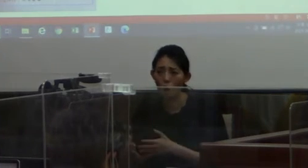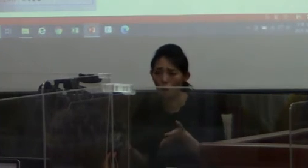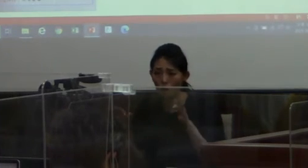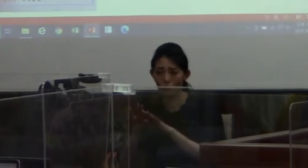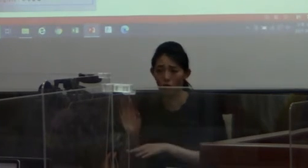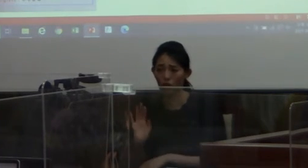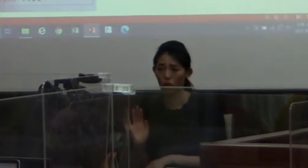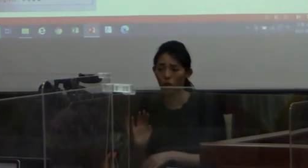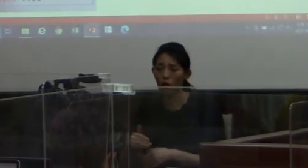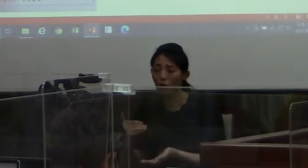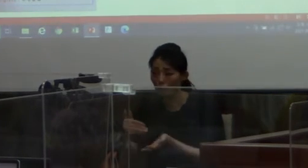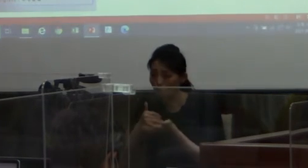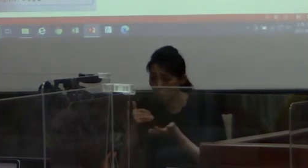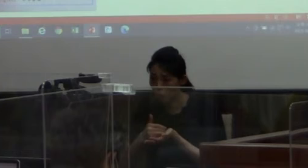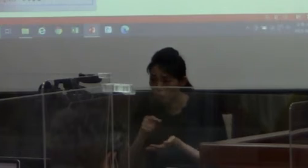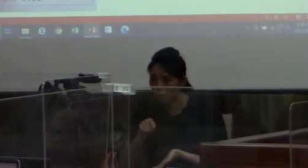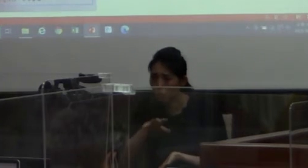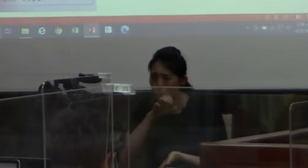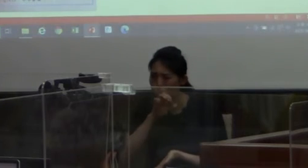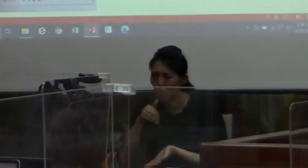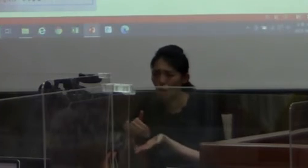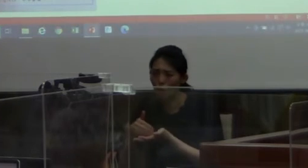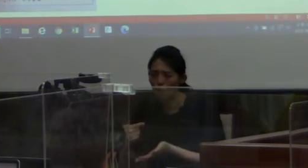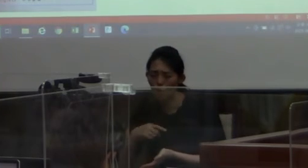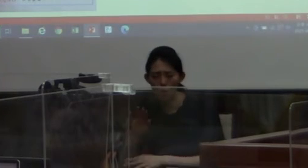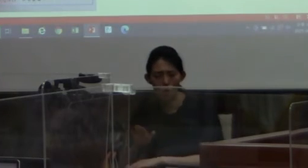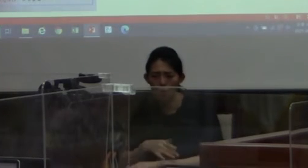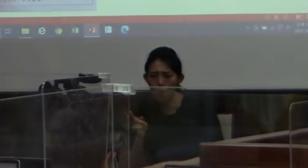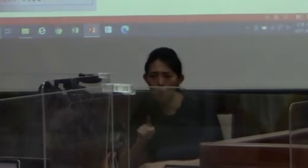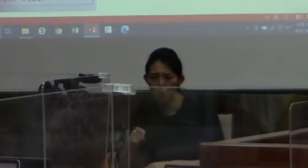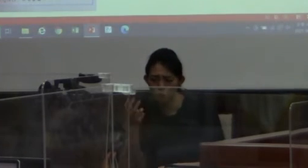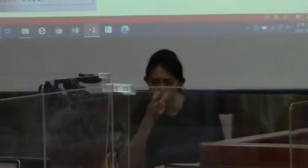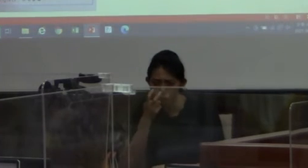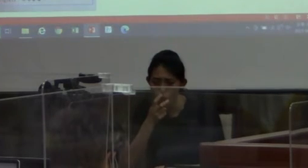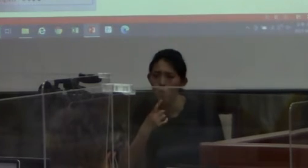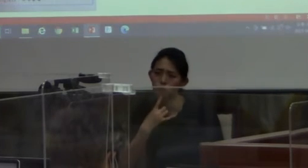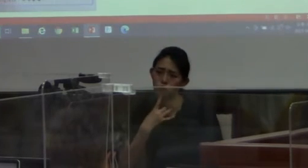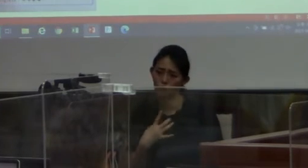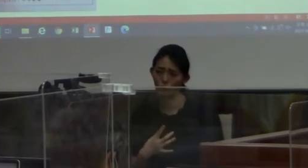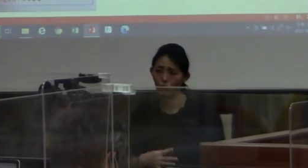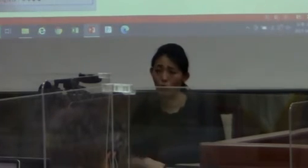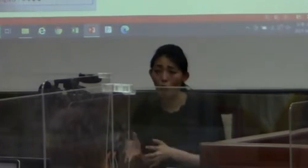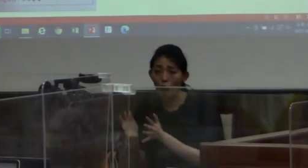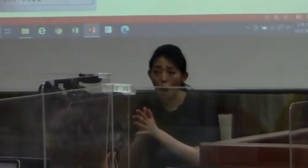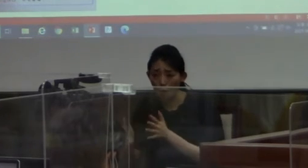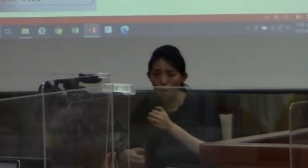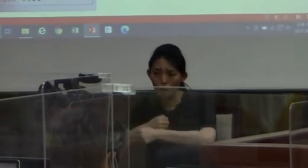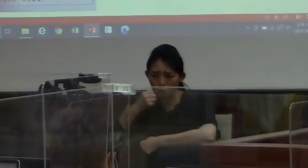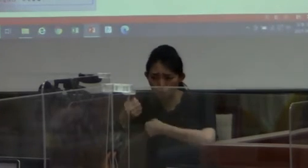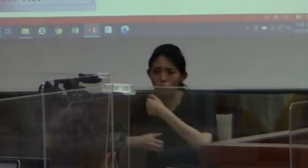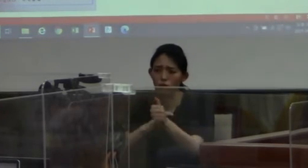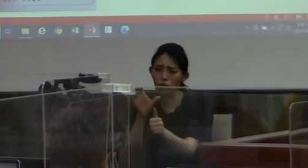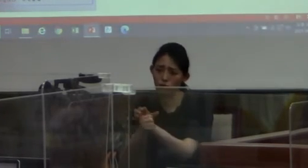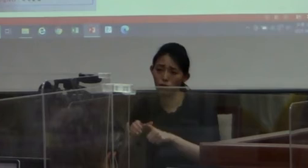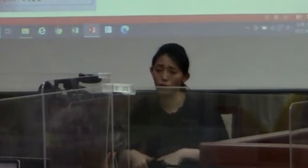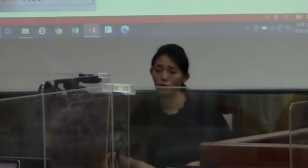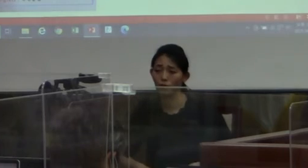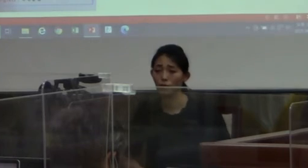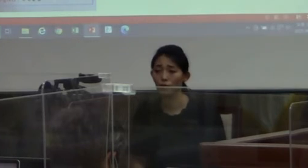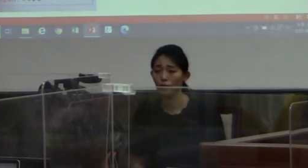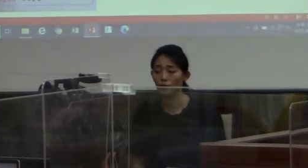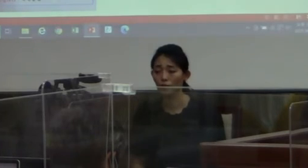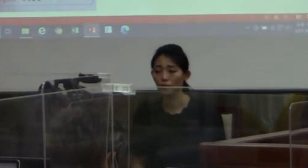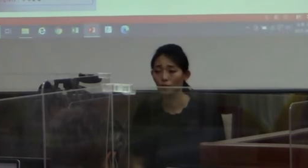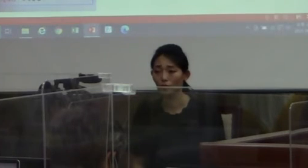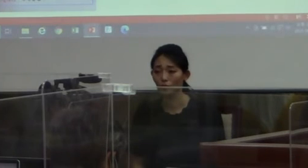않습니까? 민원이 들으면 나중에 우리가 가서 뭘 잘못했는지 점검하는 거지 최대한 아파트 자율에 맡기는 것이고요.